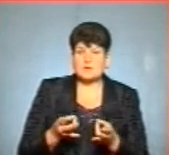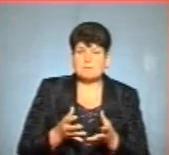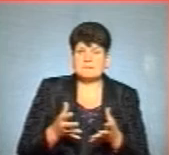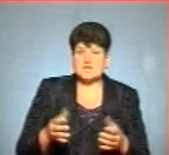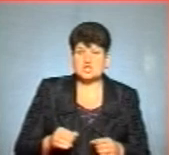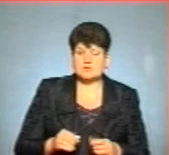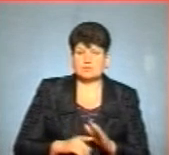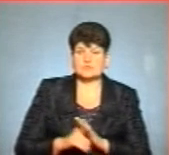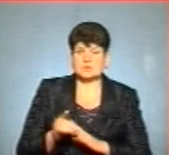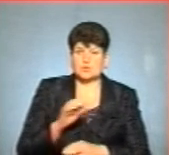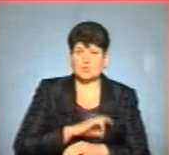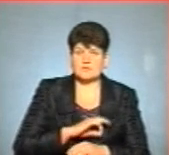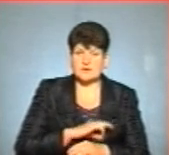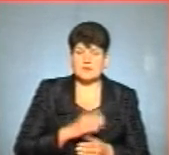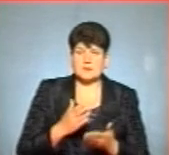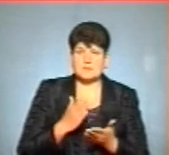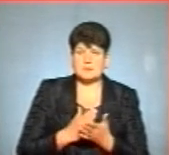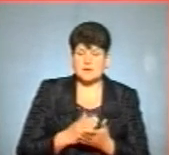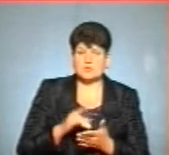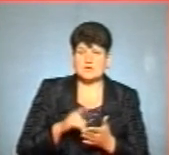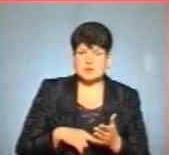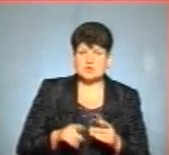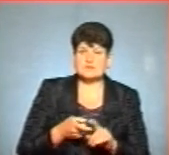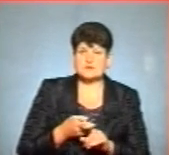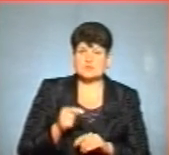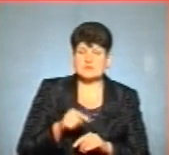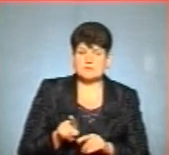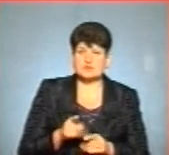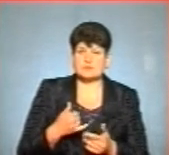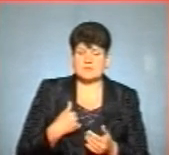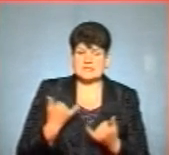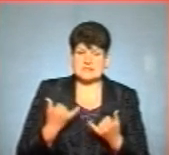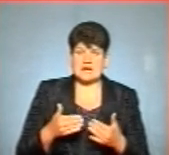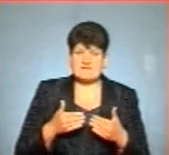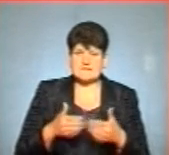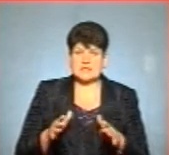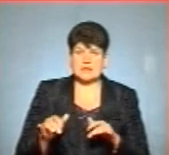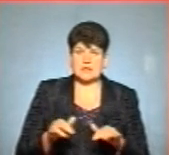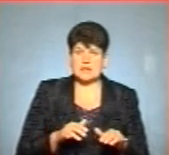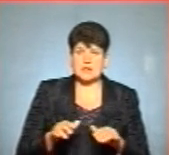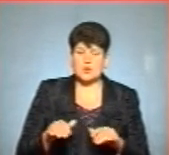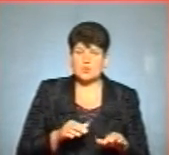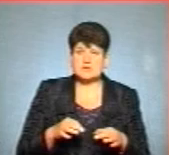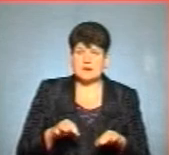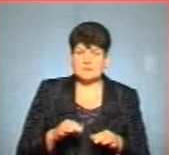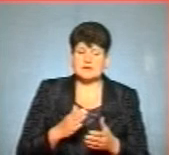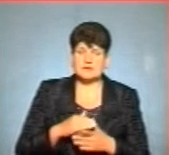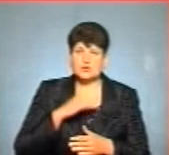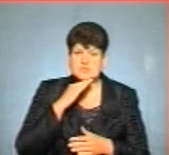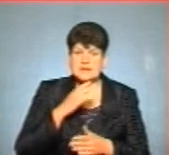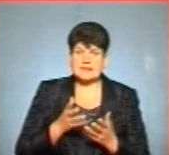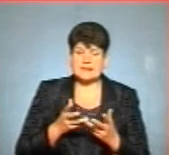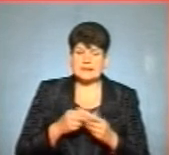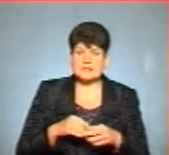стали користуватися. Однак ми маємо надію, що в зв'язку з тим, що ми зараз відкрили рух громадського транспорту, є достатня